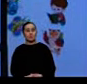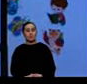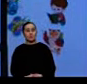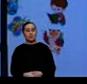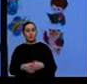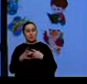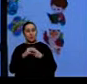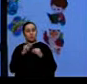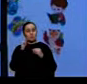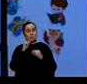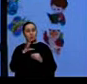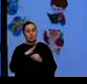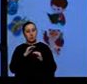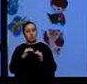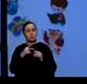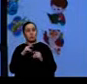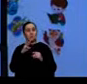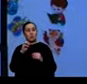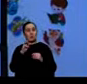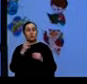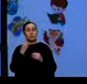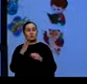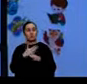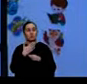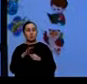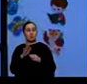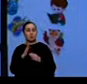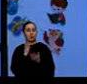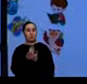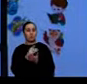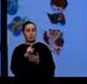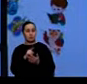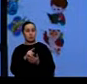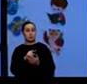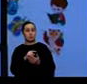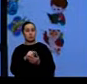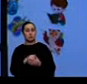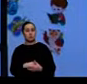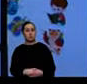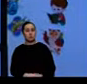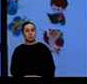Matnni mana birgalikda o'qidik bolajonlar. Matn necha qismdan iborat?